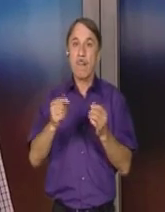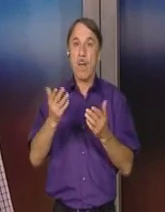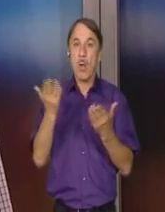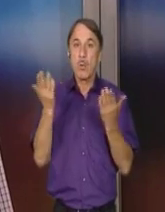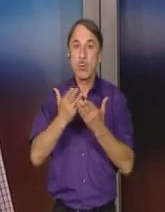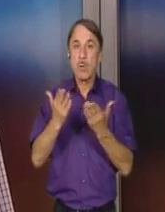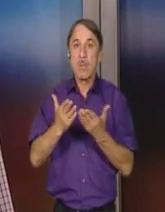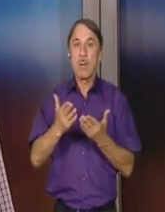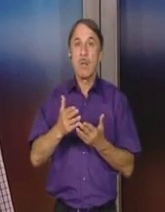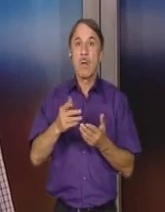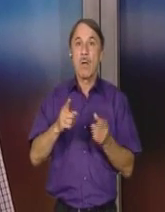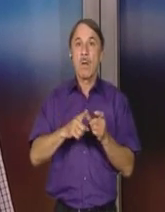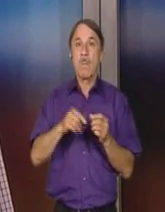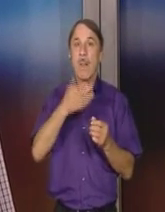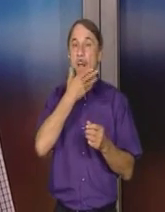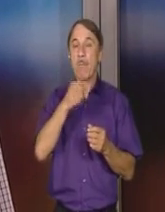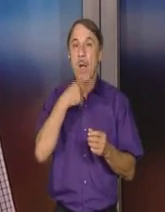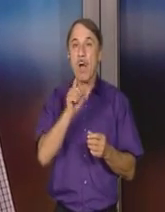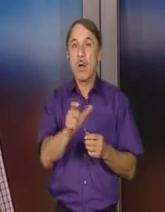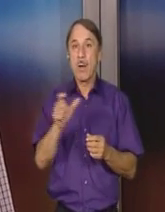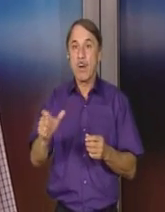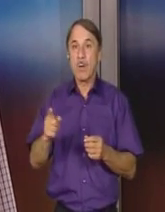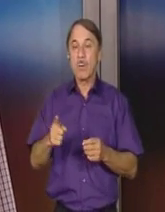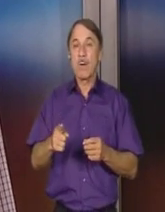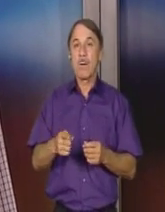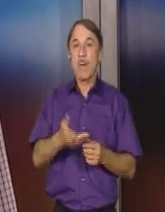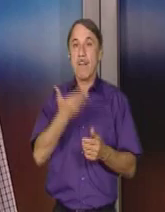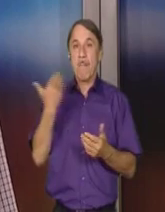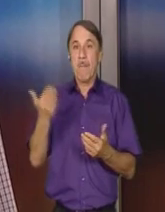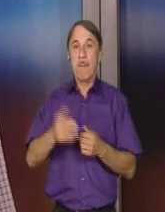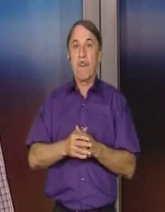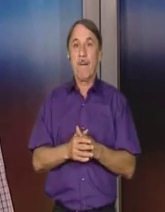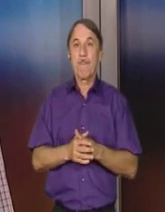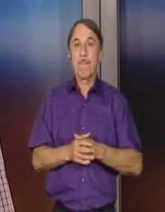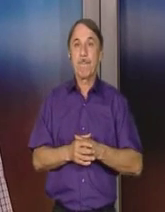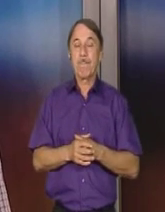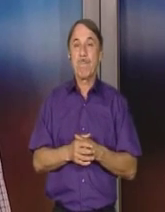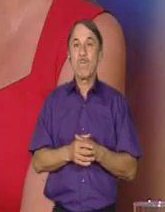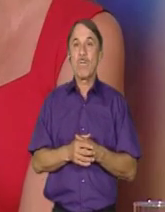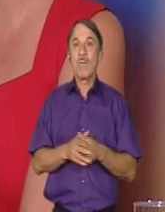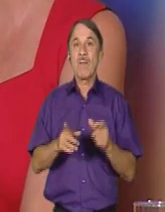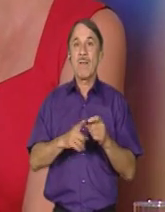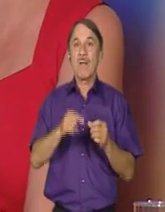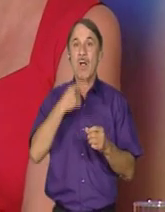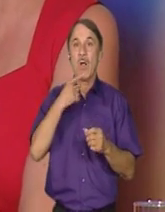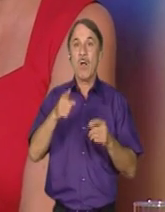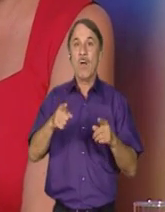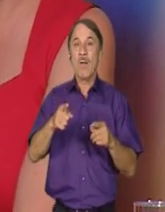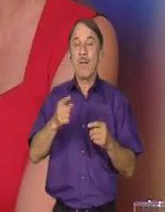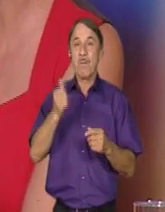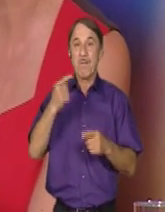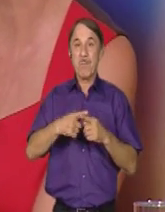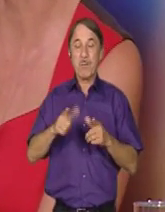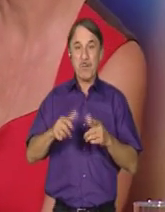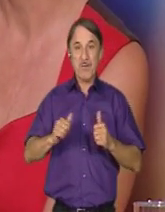čita i da voli Miloša Crnjanskog i onda je počeo i da ga peva. To je meni posebno bilo zanimljivo da sam možda prvi